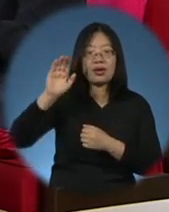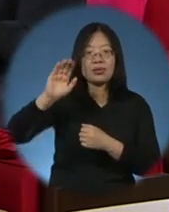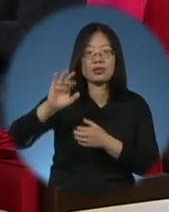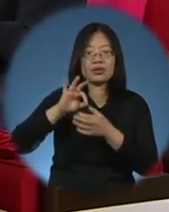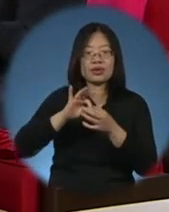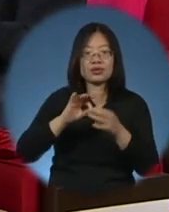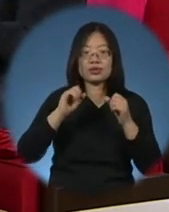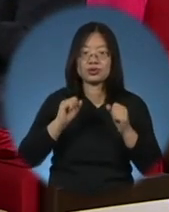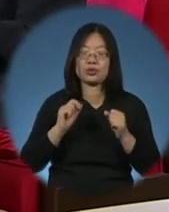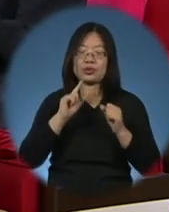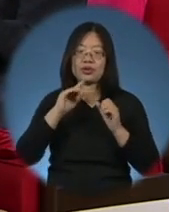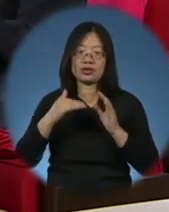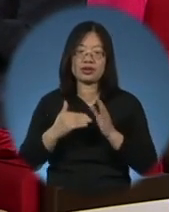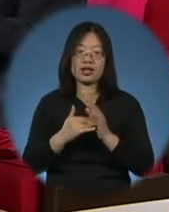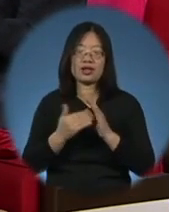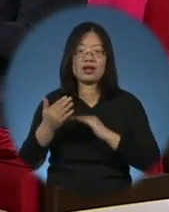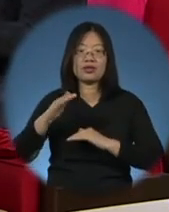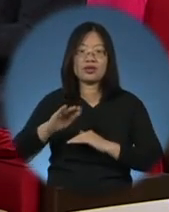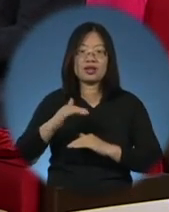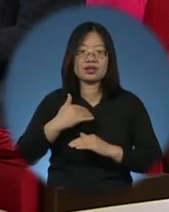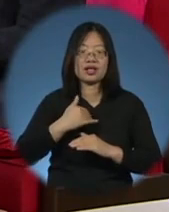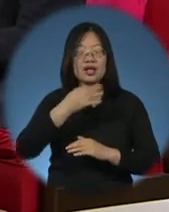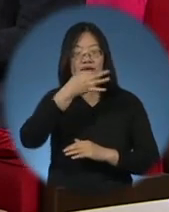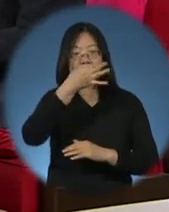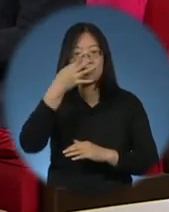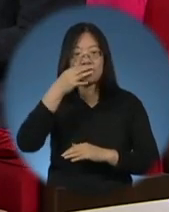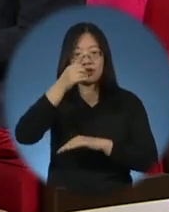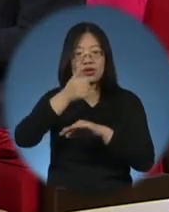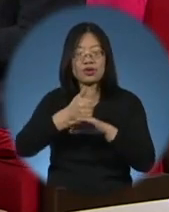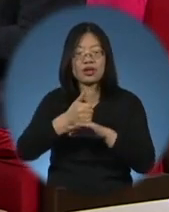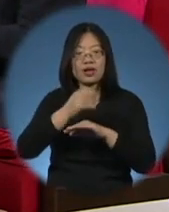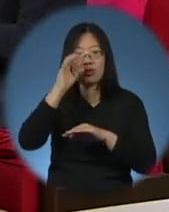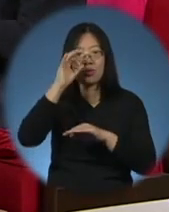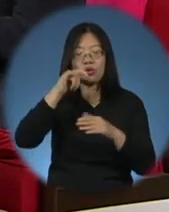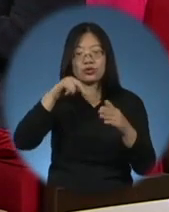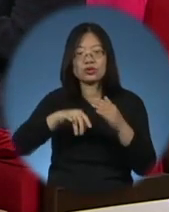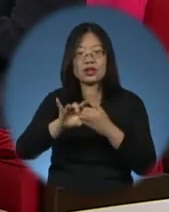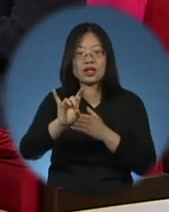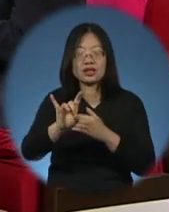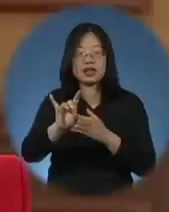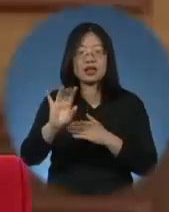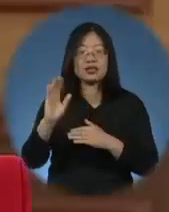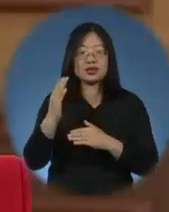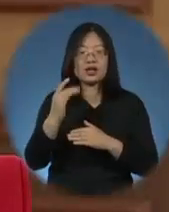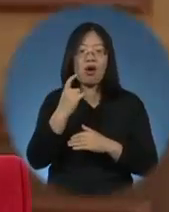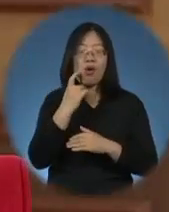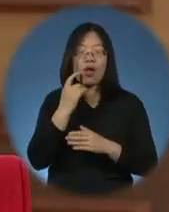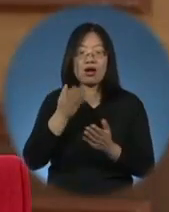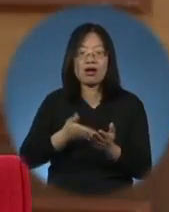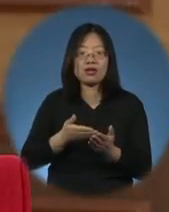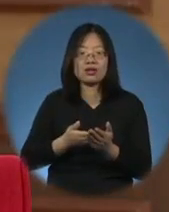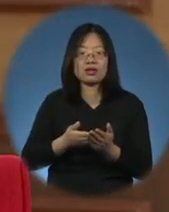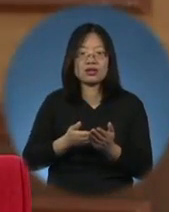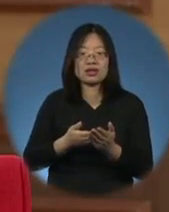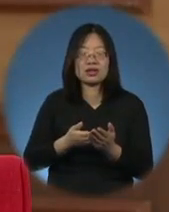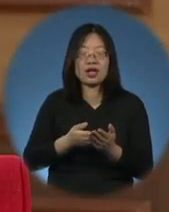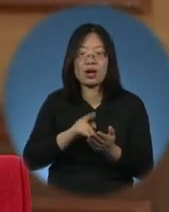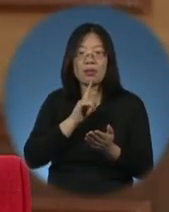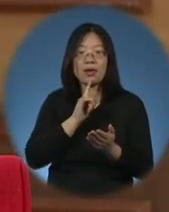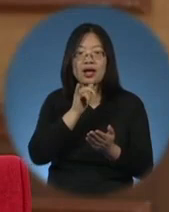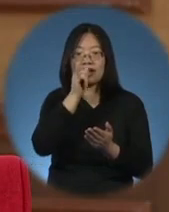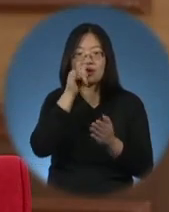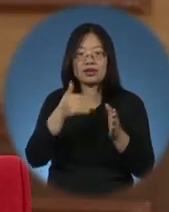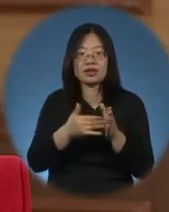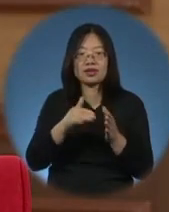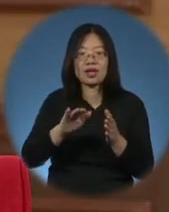계속 존재할 거로 있을 봐요. 있을 수밖에 없겠죠. 근데 제가 흥미로운 결과를 본 것 중에 하나가 요새 그걸 거짓 뉴스 혹은 페이크 뉴스라고 예,